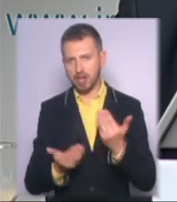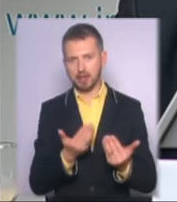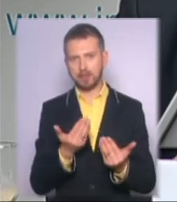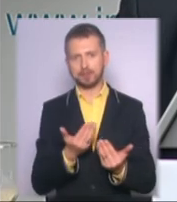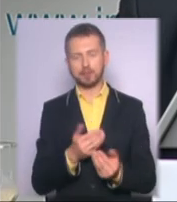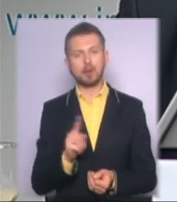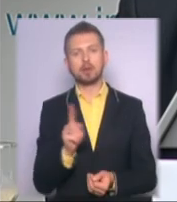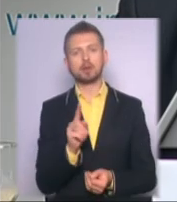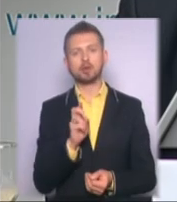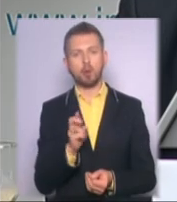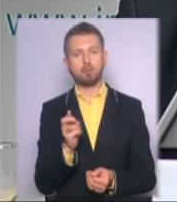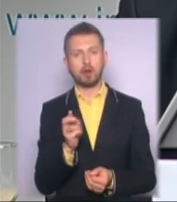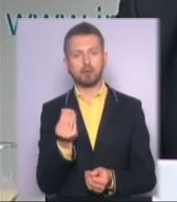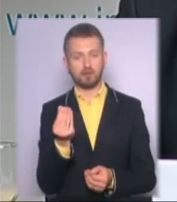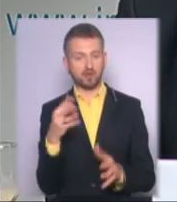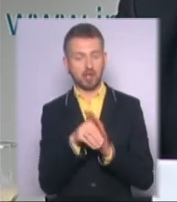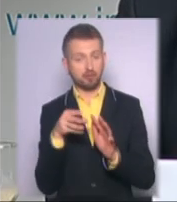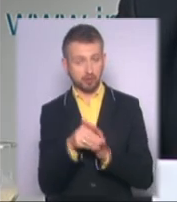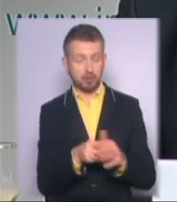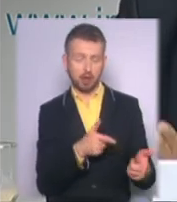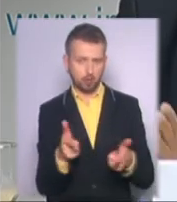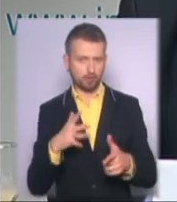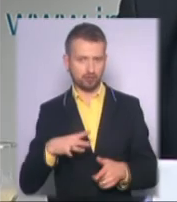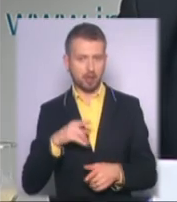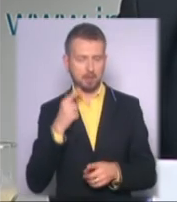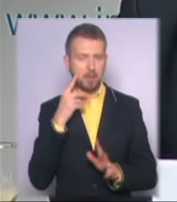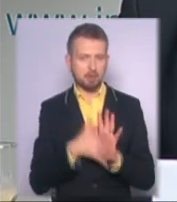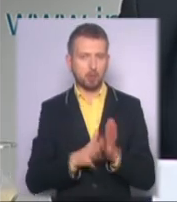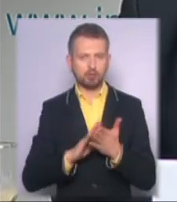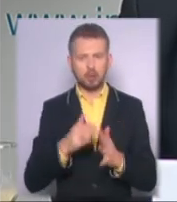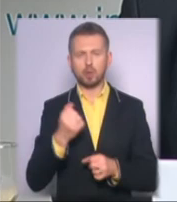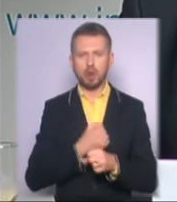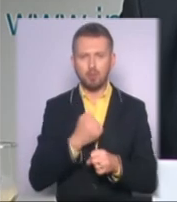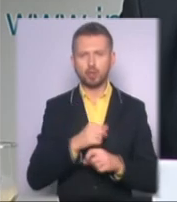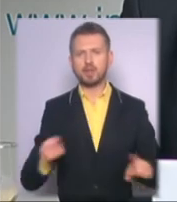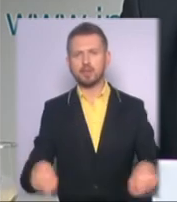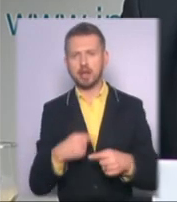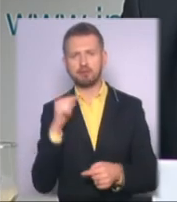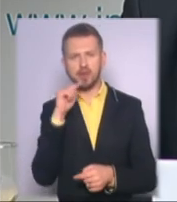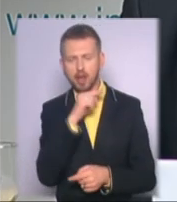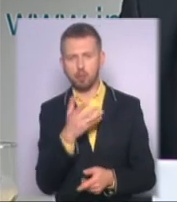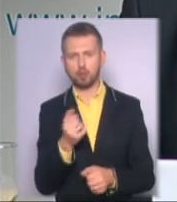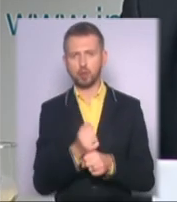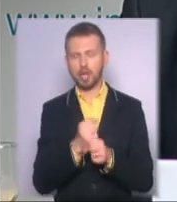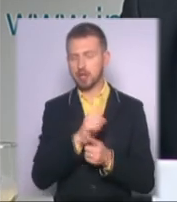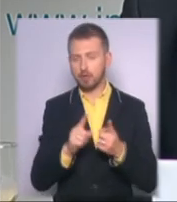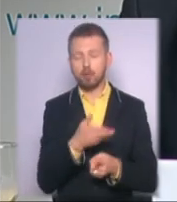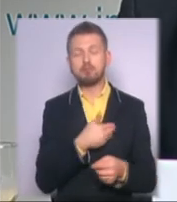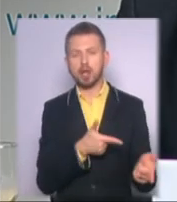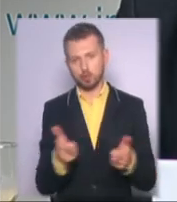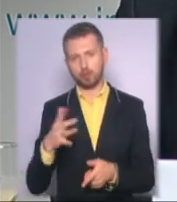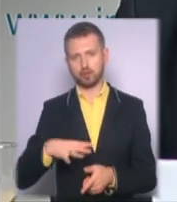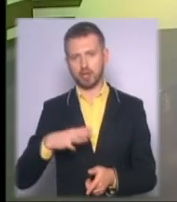що вкладчики готові чекати. Вони розуміють цю ситуацію. Працюйте, відновлюйте економіку, робіть реформи, ми готові чекати.